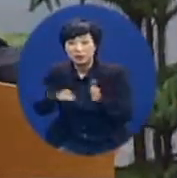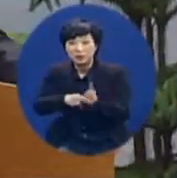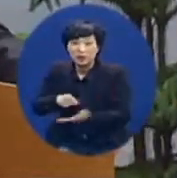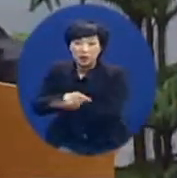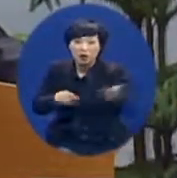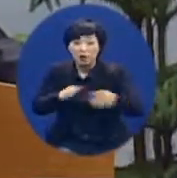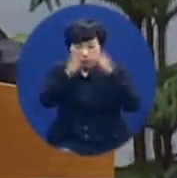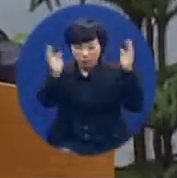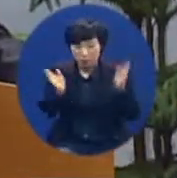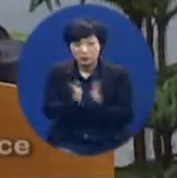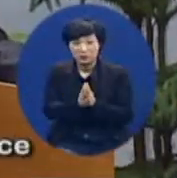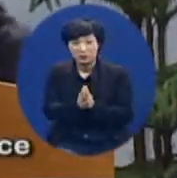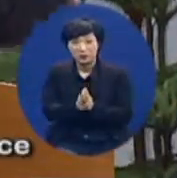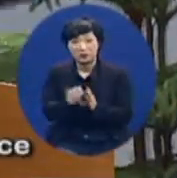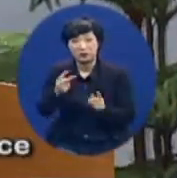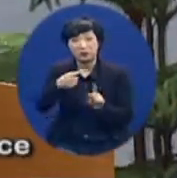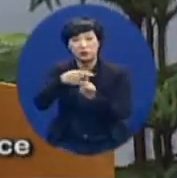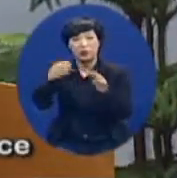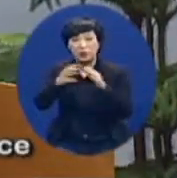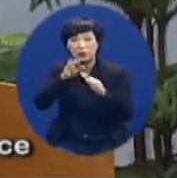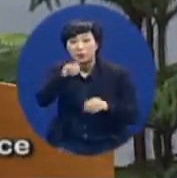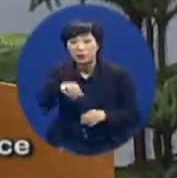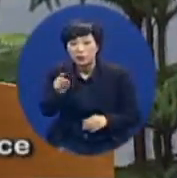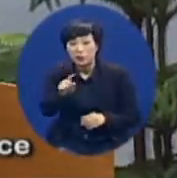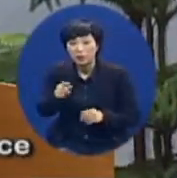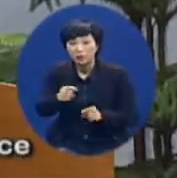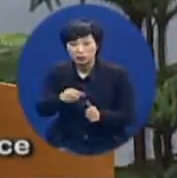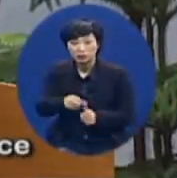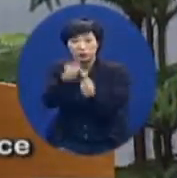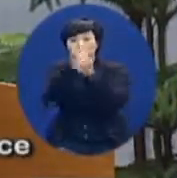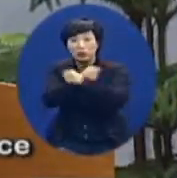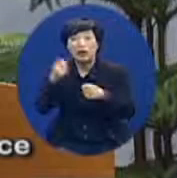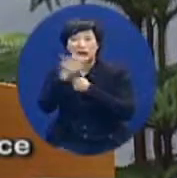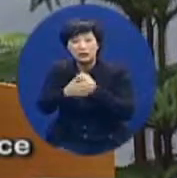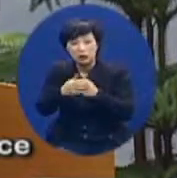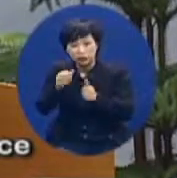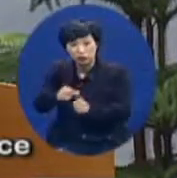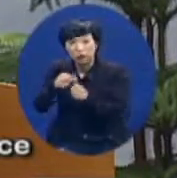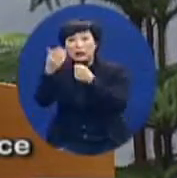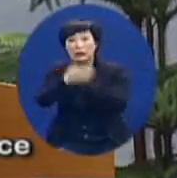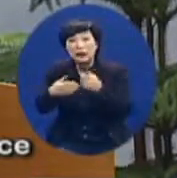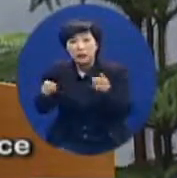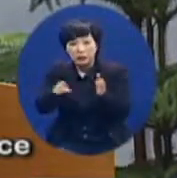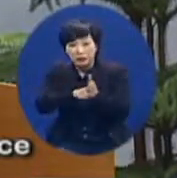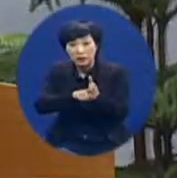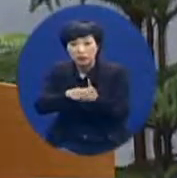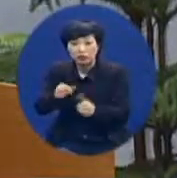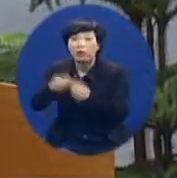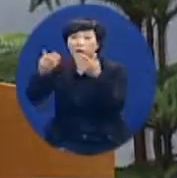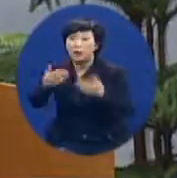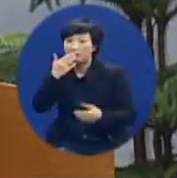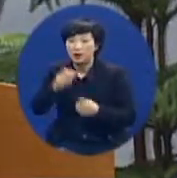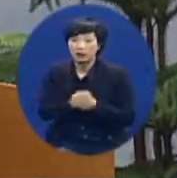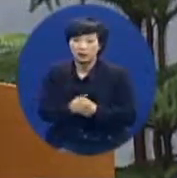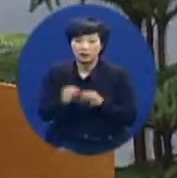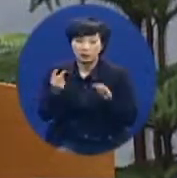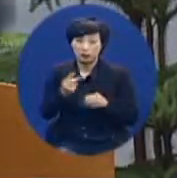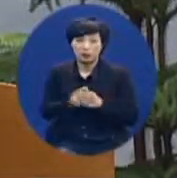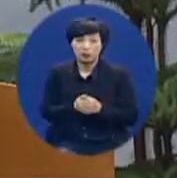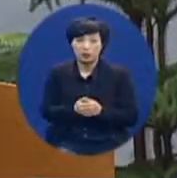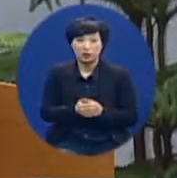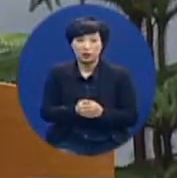사람들과 교회를 구속의 은총 구원의 은총 믿으면 살고 복음을 전하는 자기 생명의 터전으로 알지